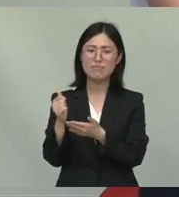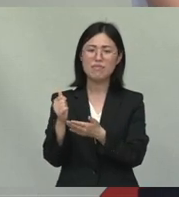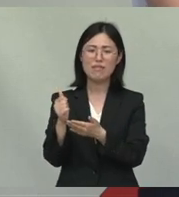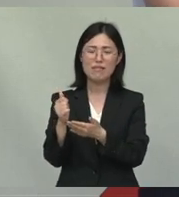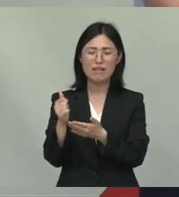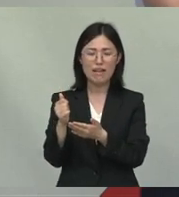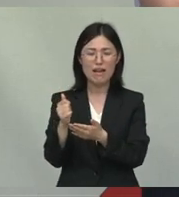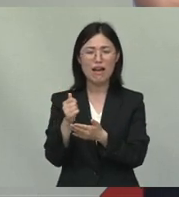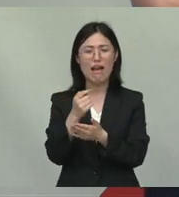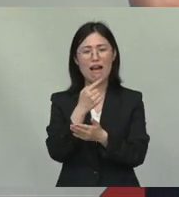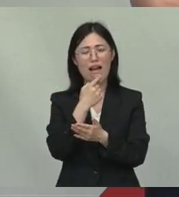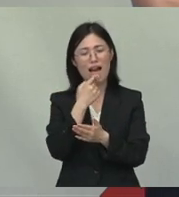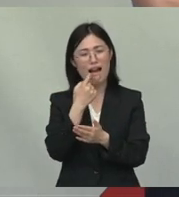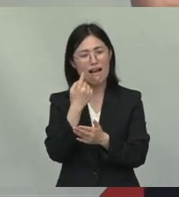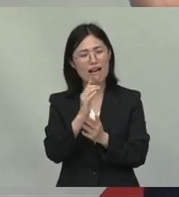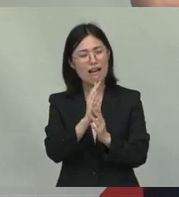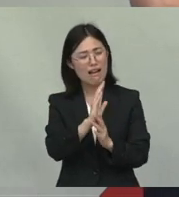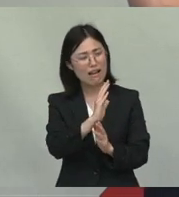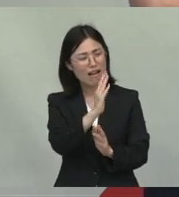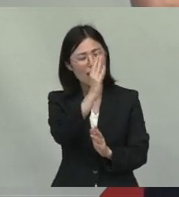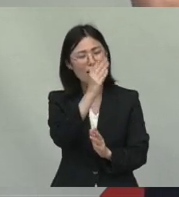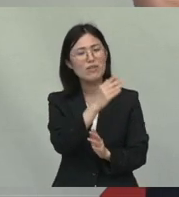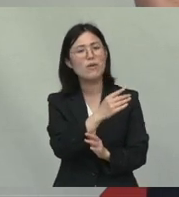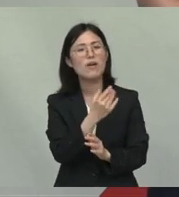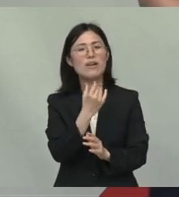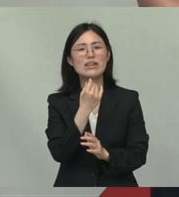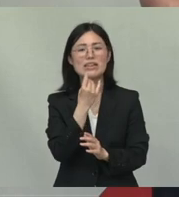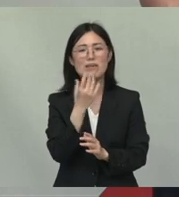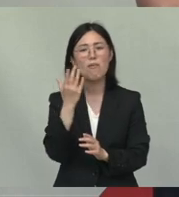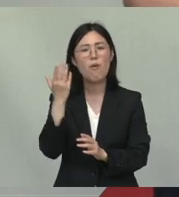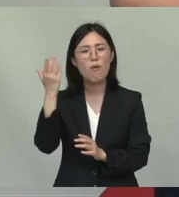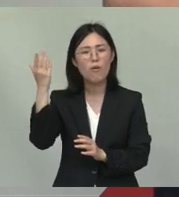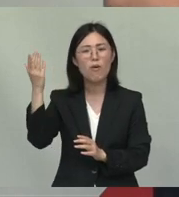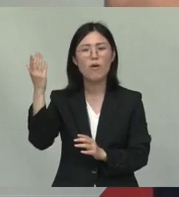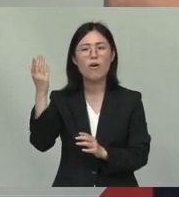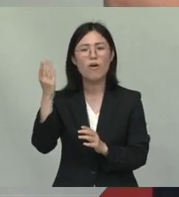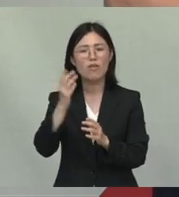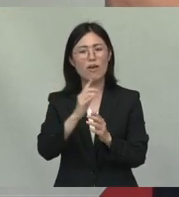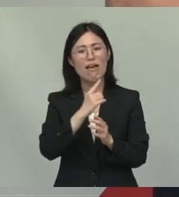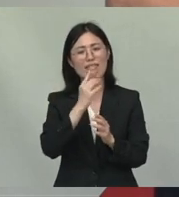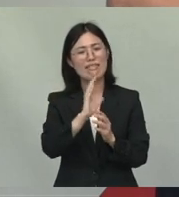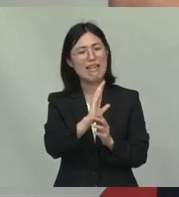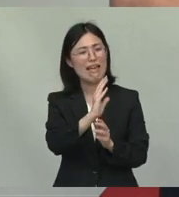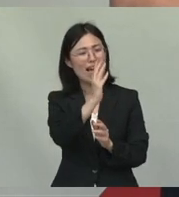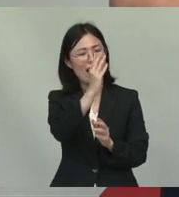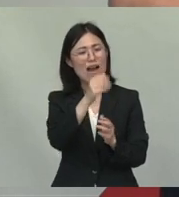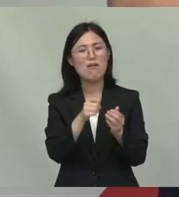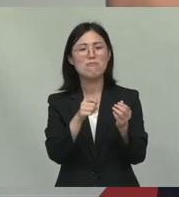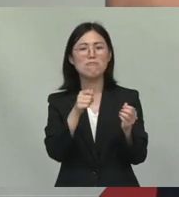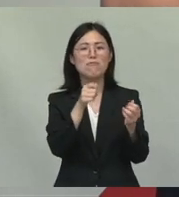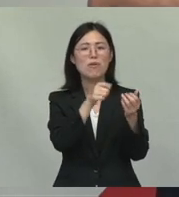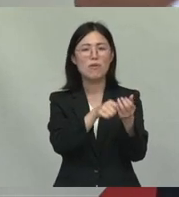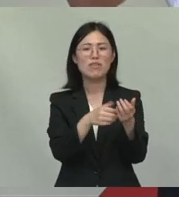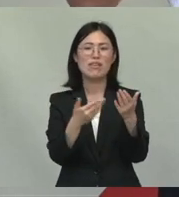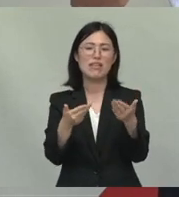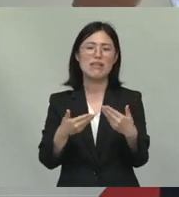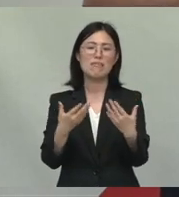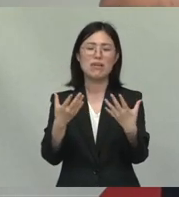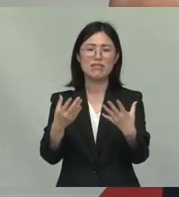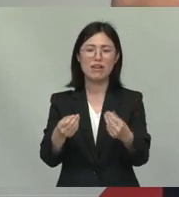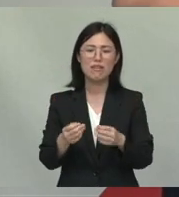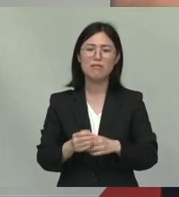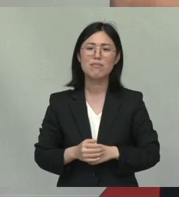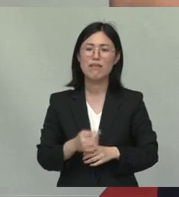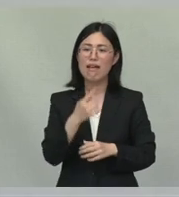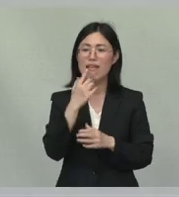赤々と希望の聖火の炎を灯していただきました。そしてこの聖火ラン